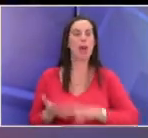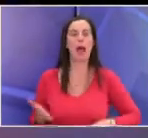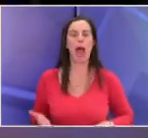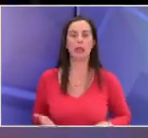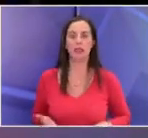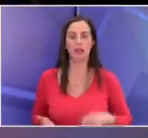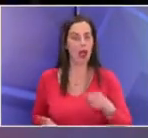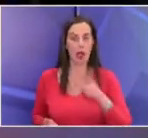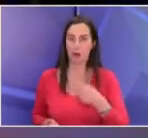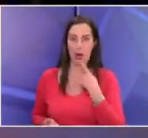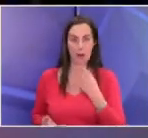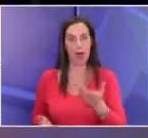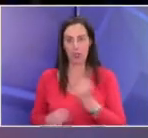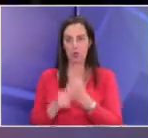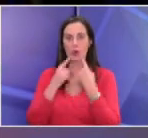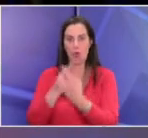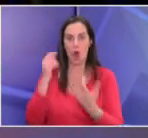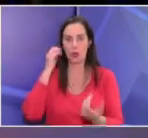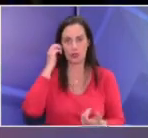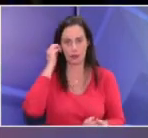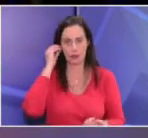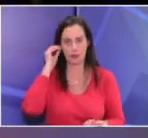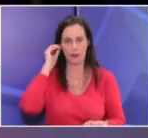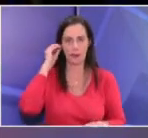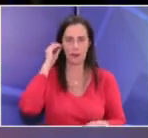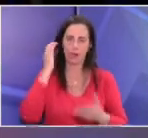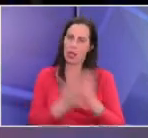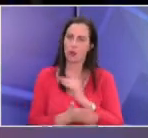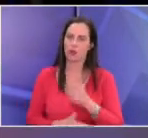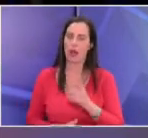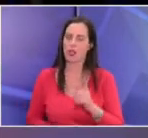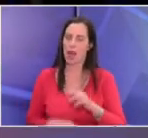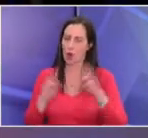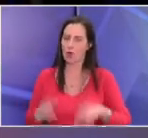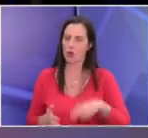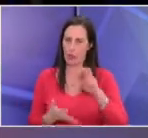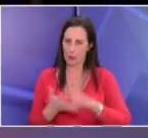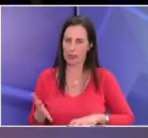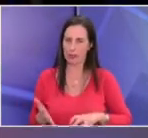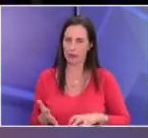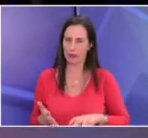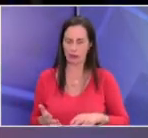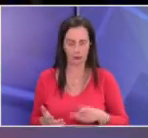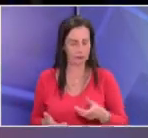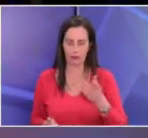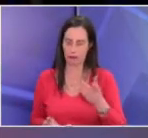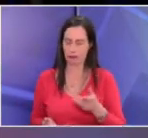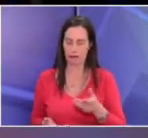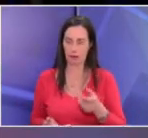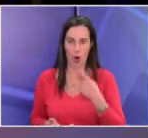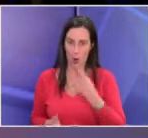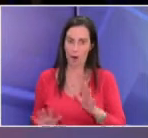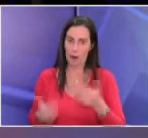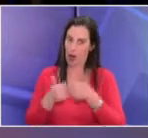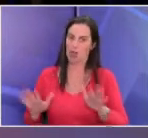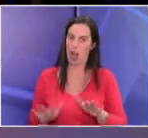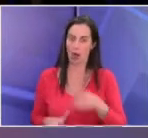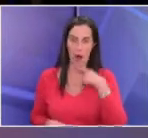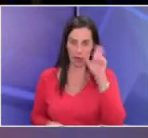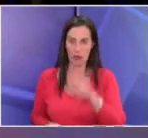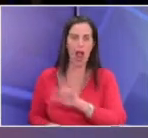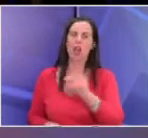זה כן, גם. איזה מפלגה אתה מצלם. אבל מאז ומתמיד, ה-15 יום הראשונים, אתה עובד בשביל המדינה בחודש. זה מה... אבל זה יותר מ-15. רגע,